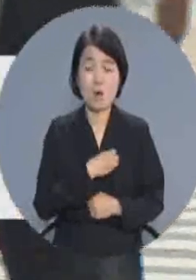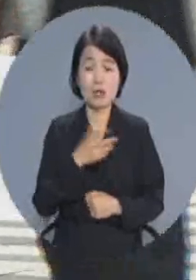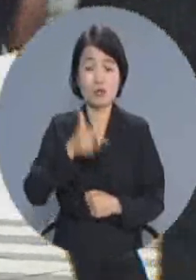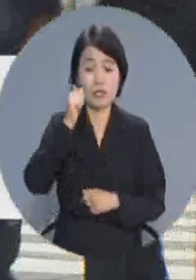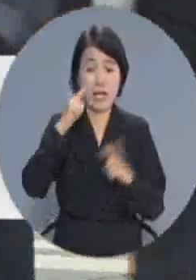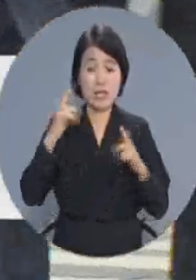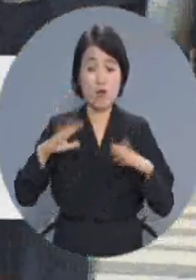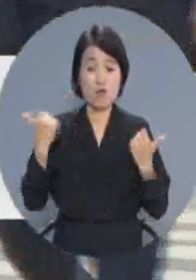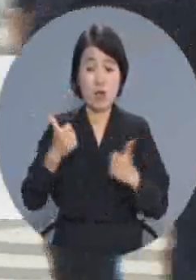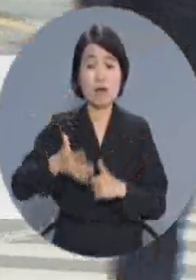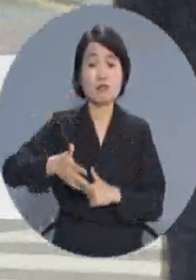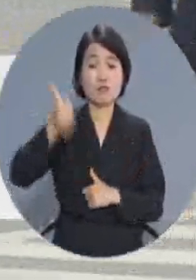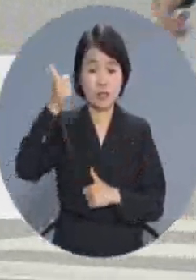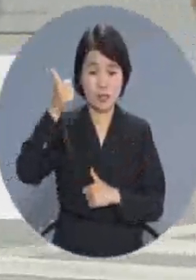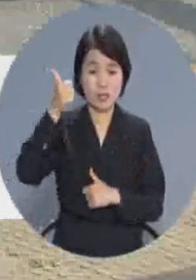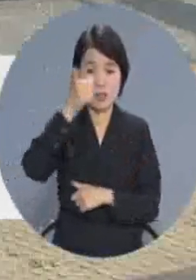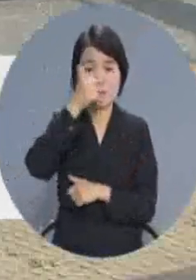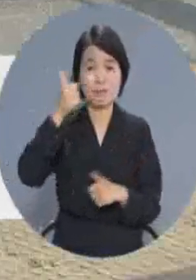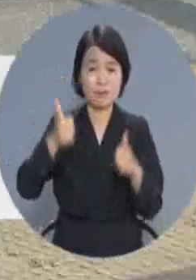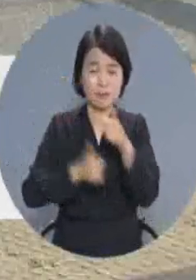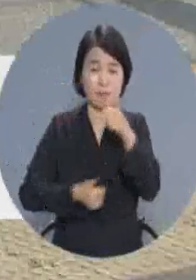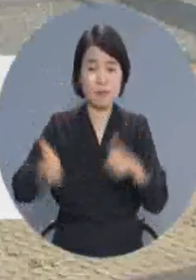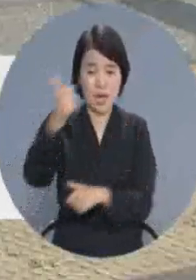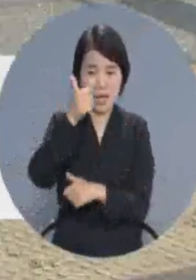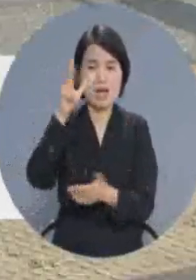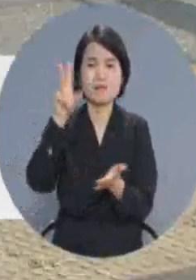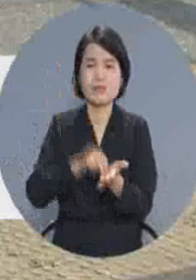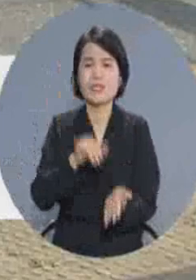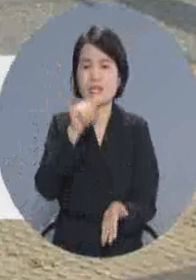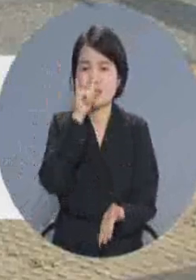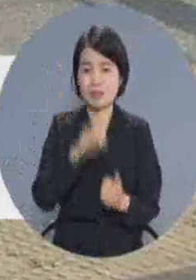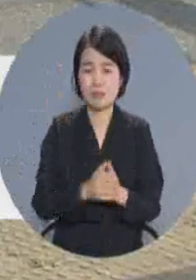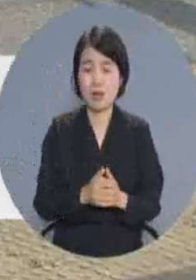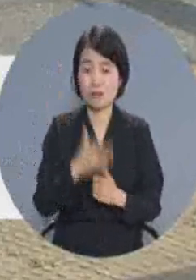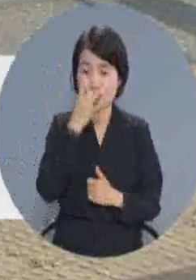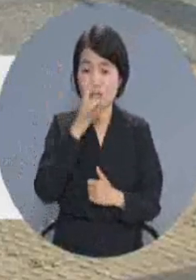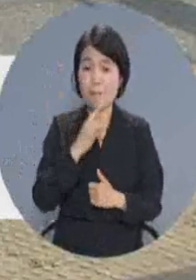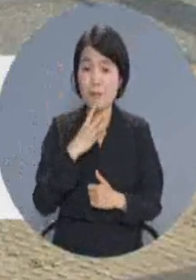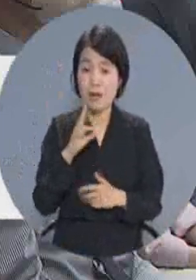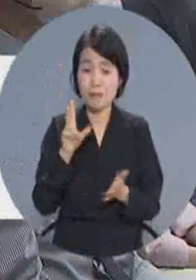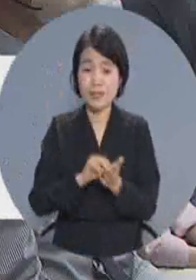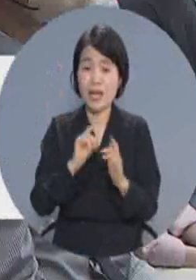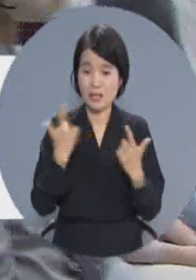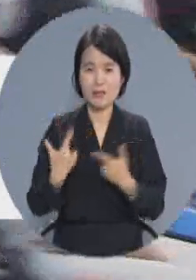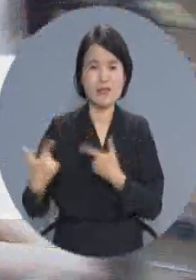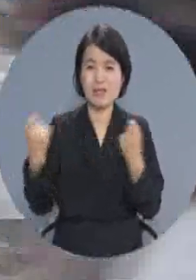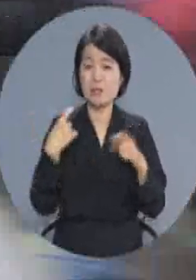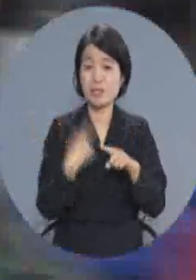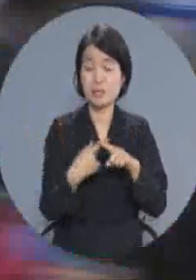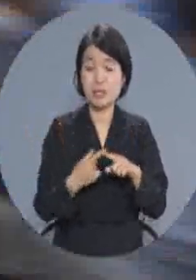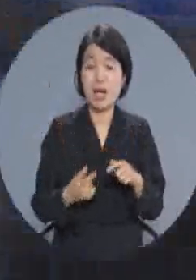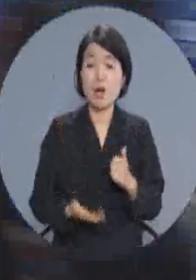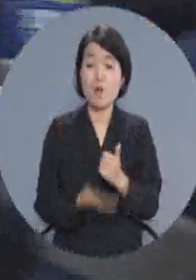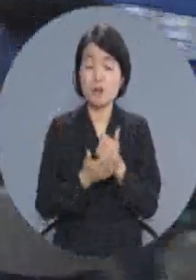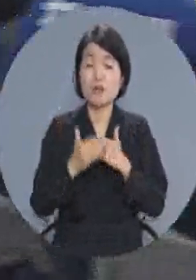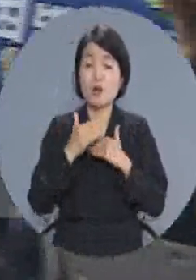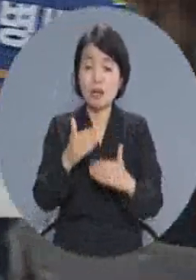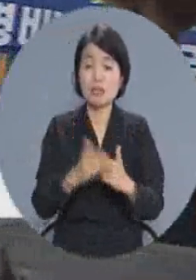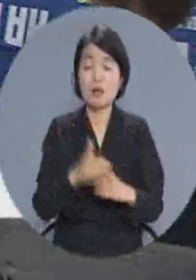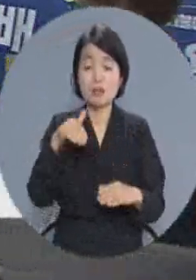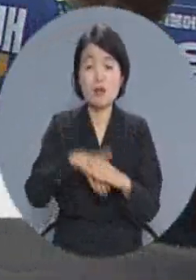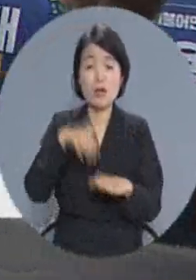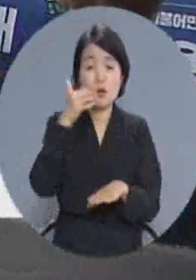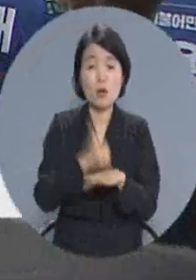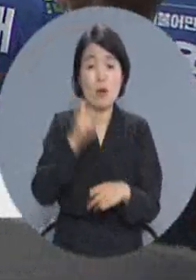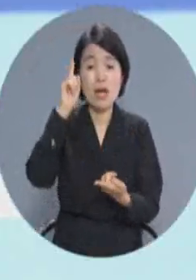주인인 정당이잖아요. 그러니까 문제가 있는 거죠, 사실은. 그건 꼭 순천만의 문제만은 아니죠. 특히 공천 과정은 물론 선거